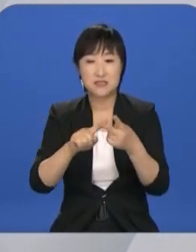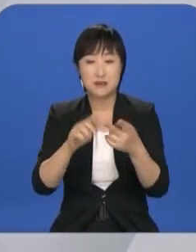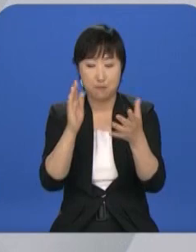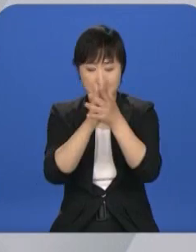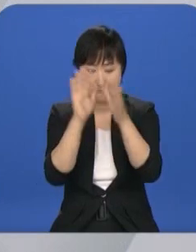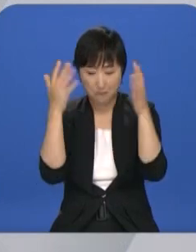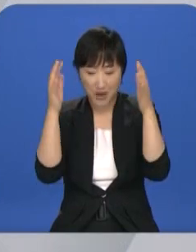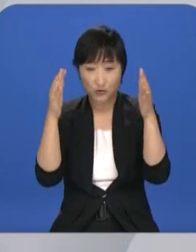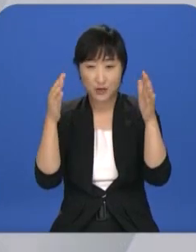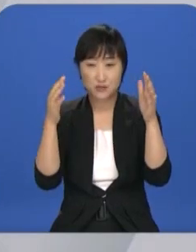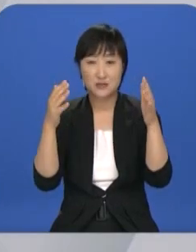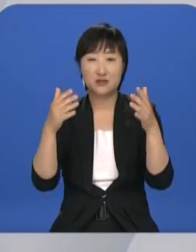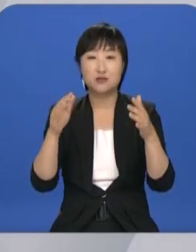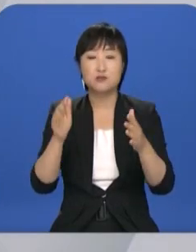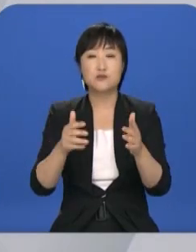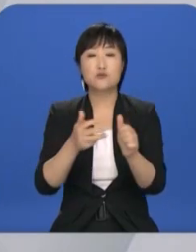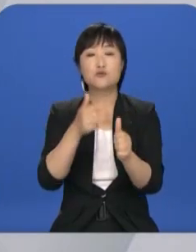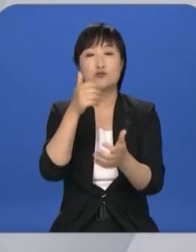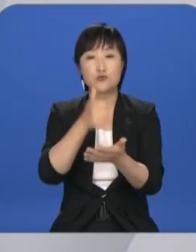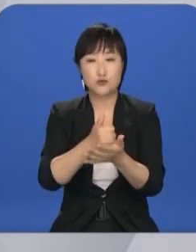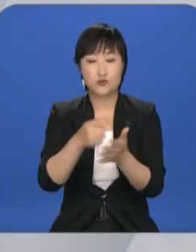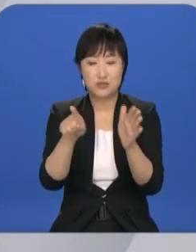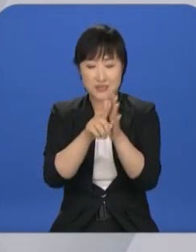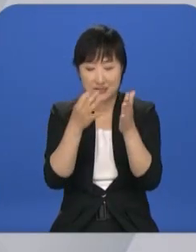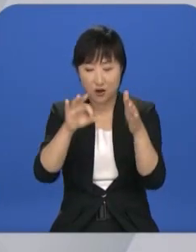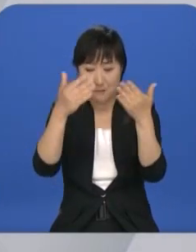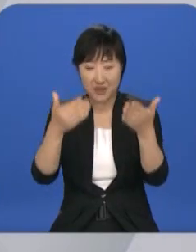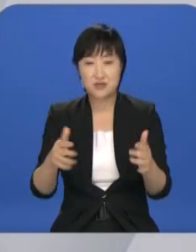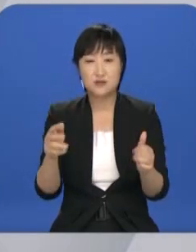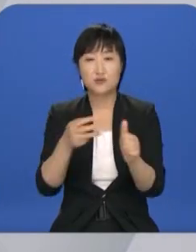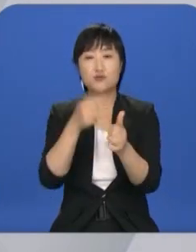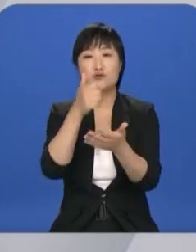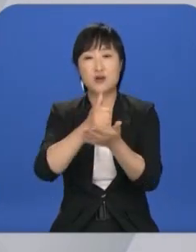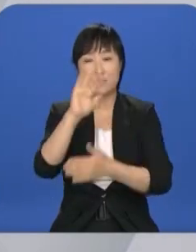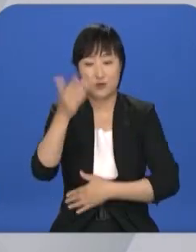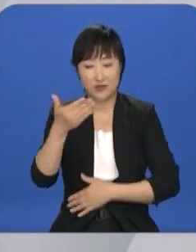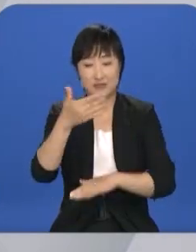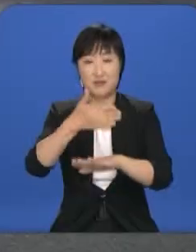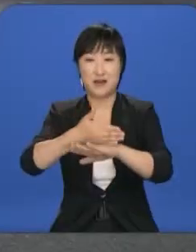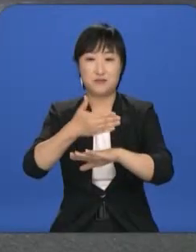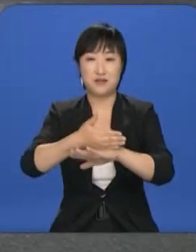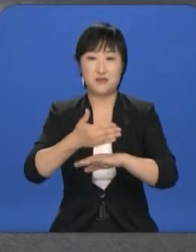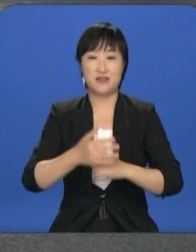인정받는 군수, 환영받는 군수가 되도록 하겠습니다. 감사합니다.